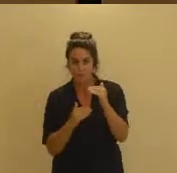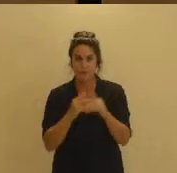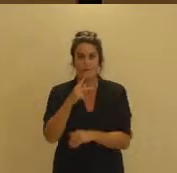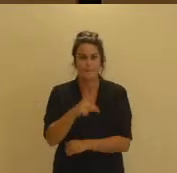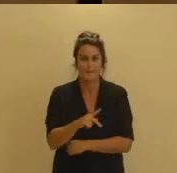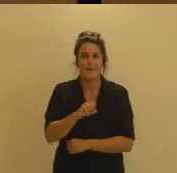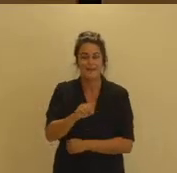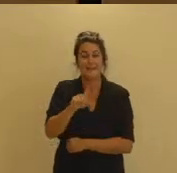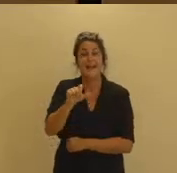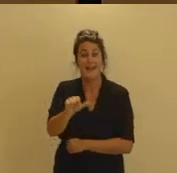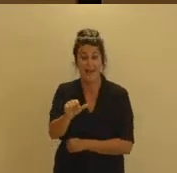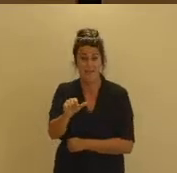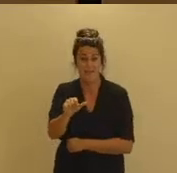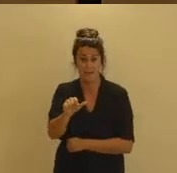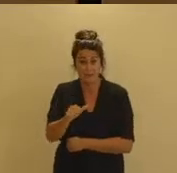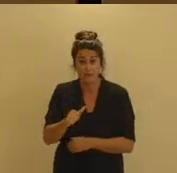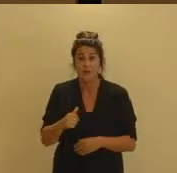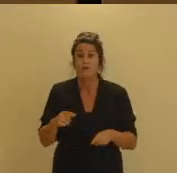ces logements